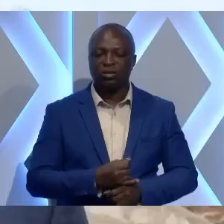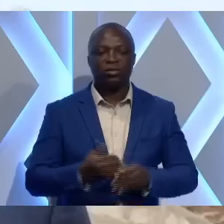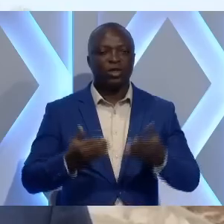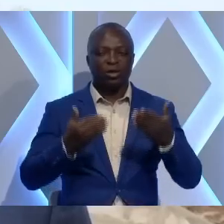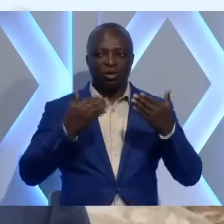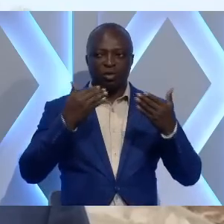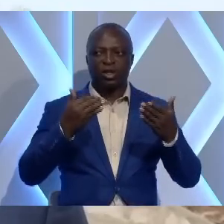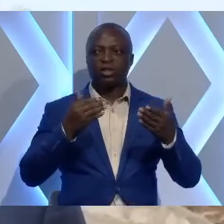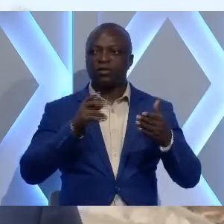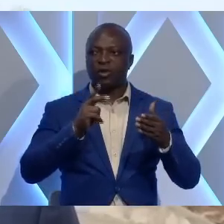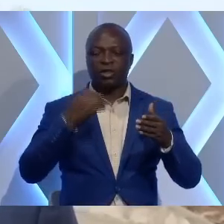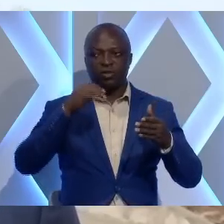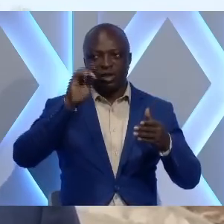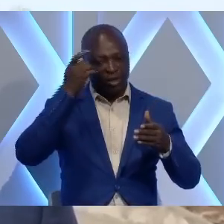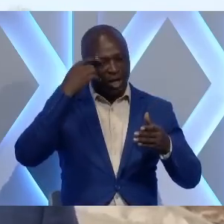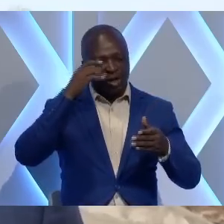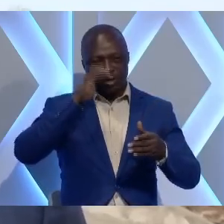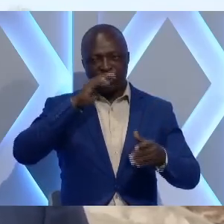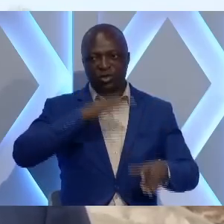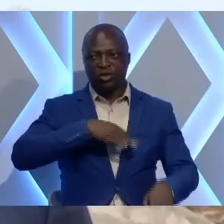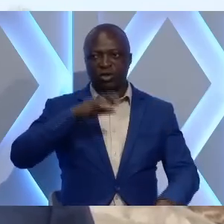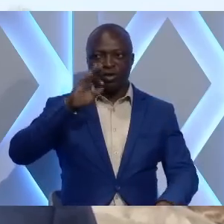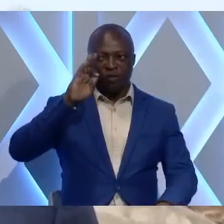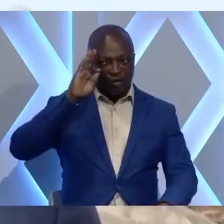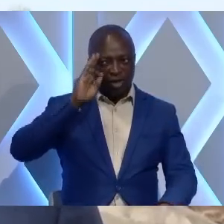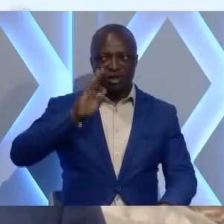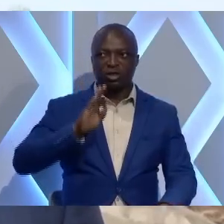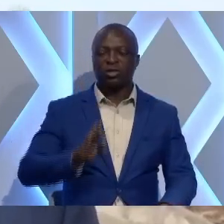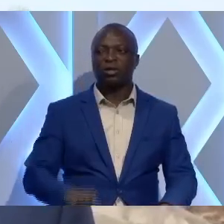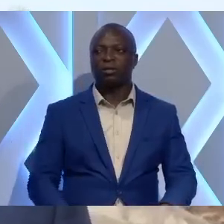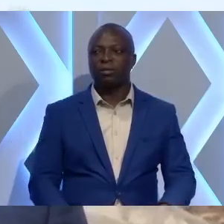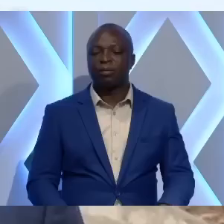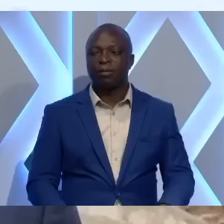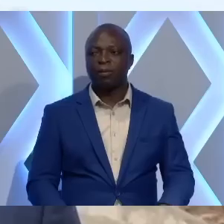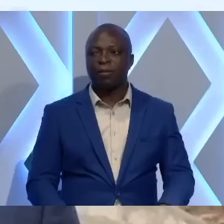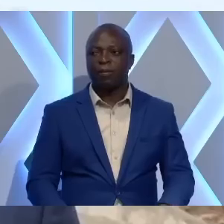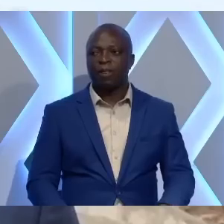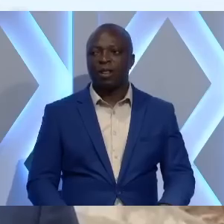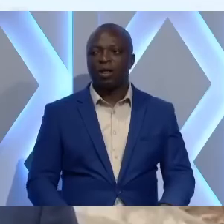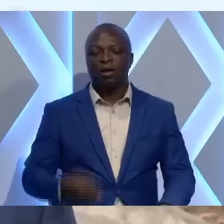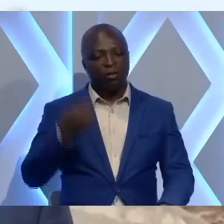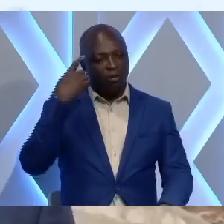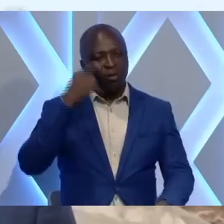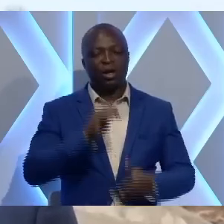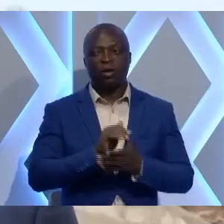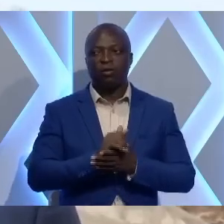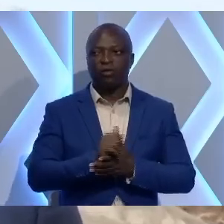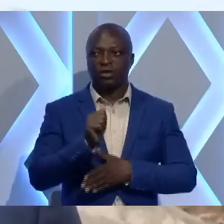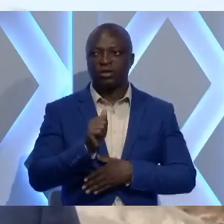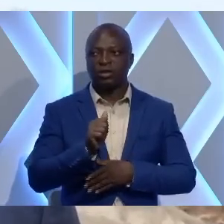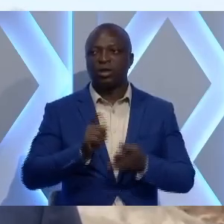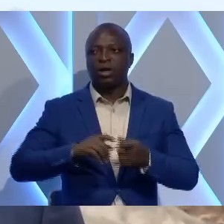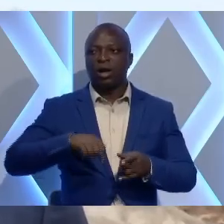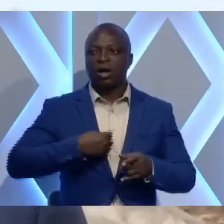remercie vivement le chef de l'État, son Excellence Faure Essosim Nanya Simbé, pour la confiance à